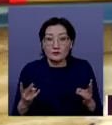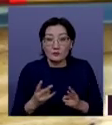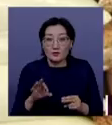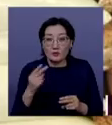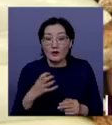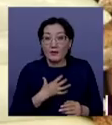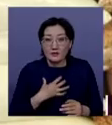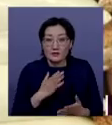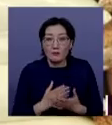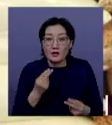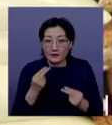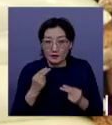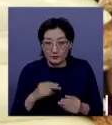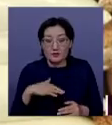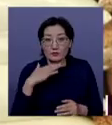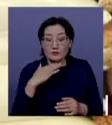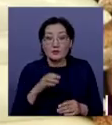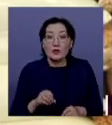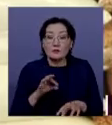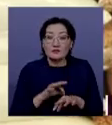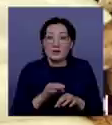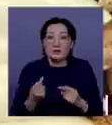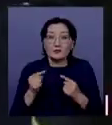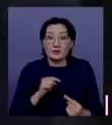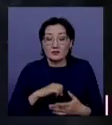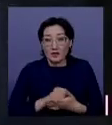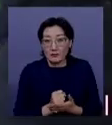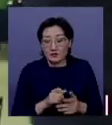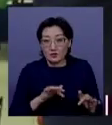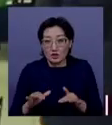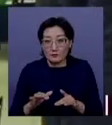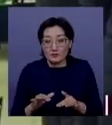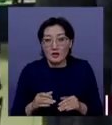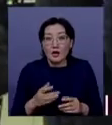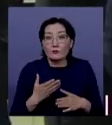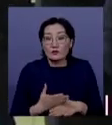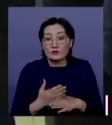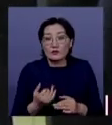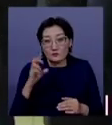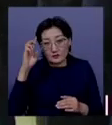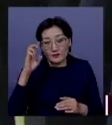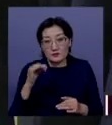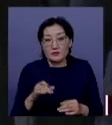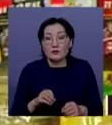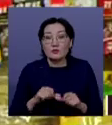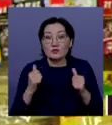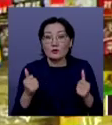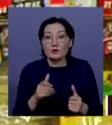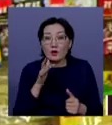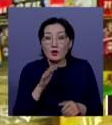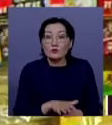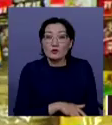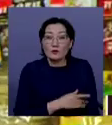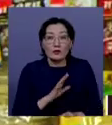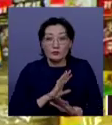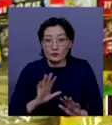әлеуметтік маңызы бар тағамдар жеткілікті. Коронавирусқа қарсы қабылданып жатқан шаралардың арқасында мемлекетімізде карантиннің ұзақ уақыт